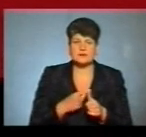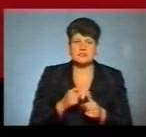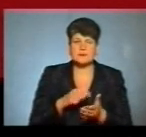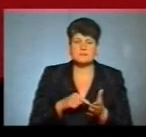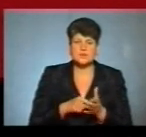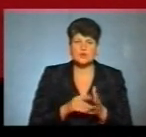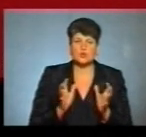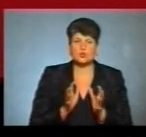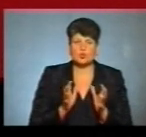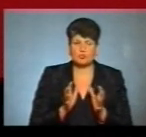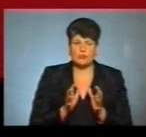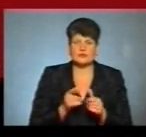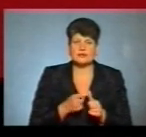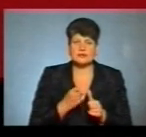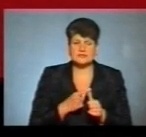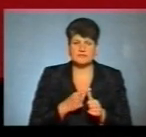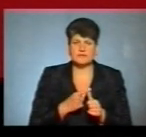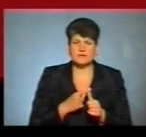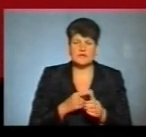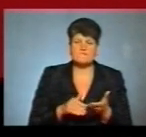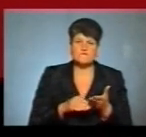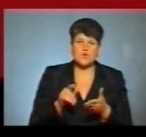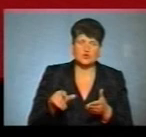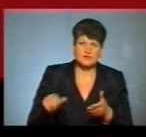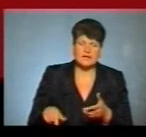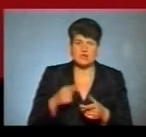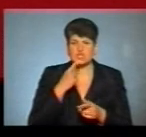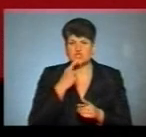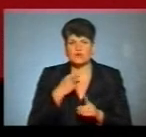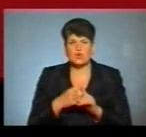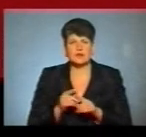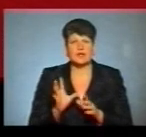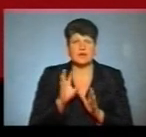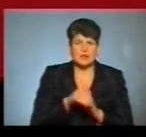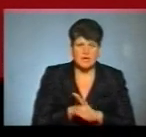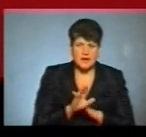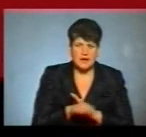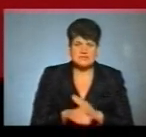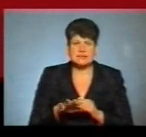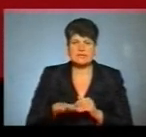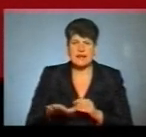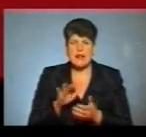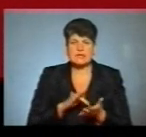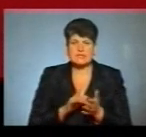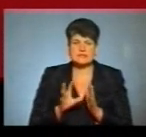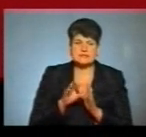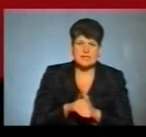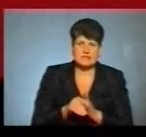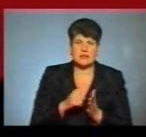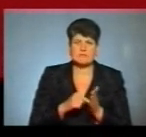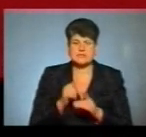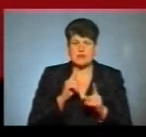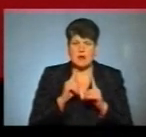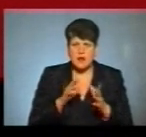турботи», який об'єднує в собі, якби, і волонтерів, і Червоний Хрест, територіальний центр, міську